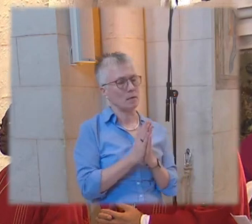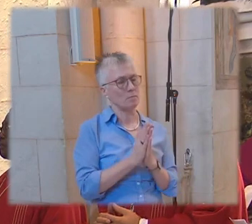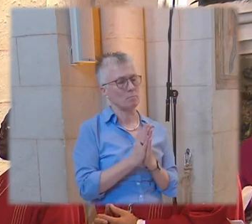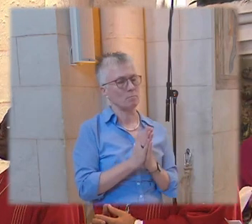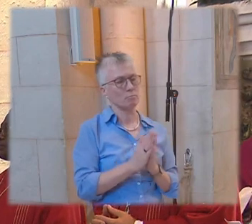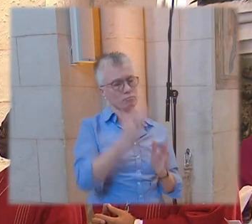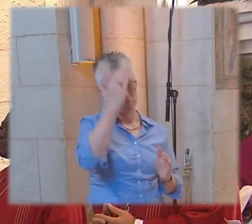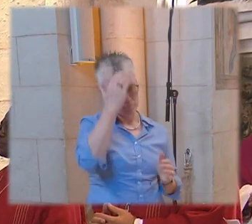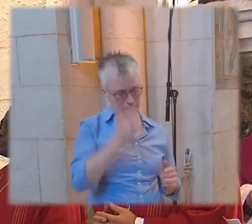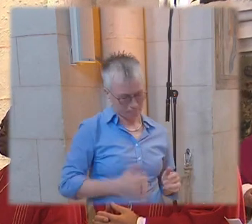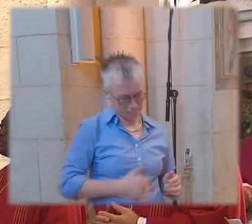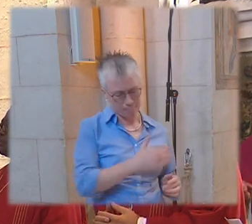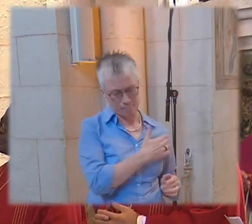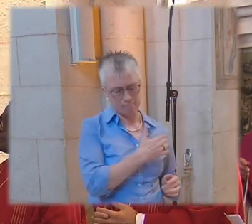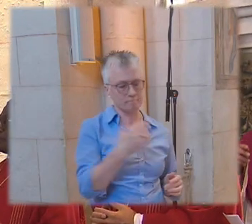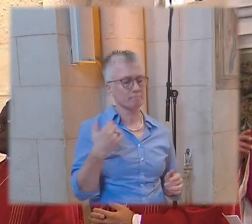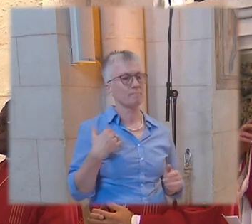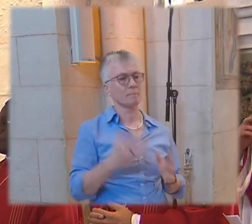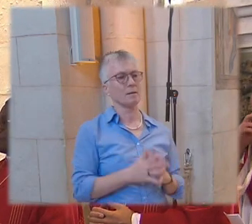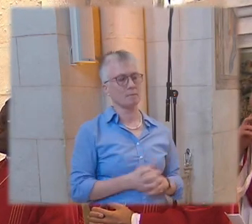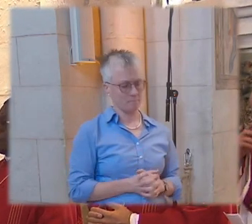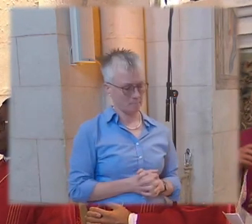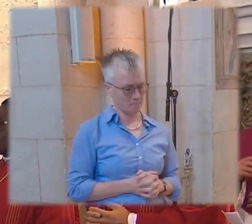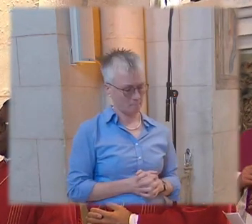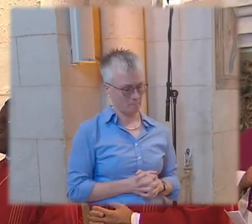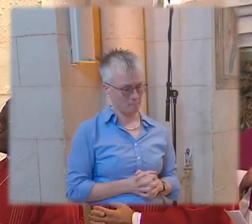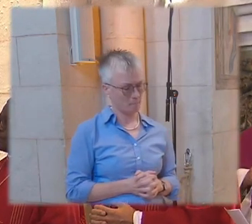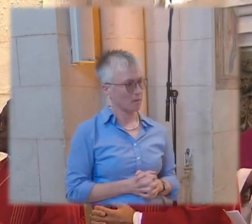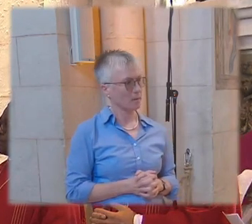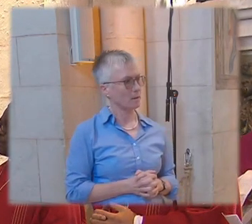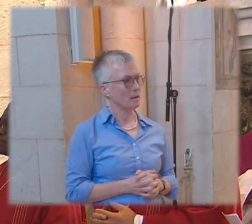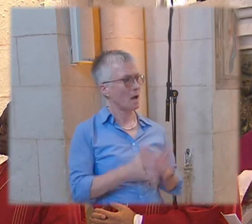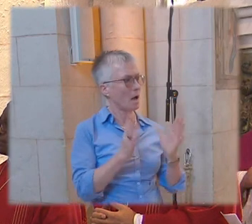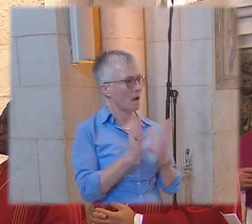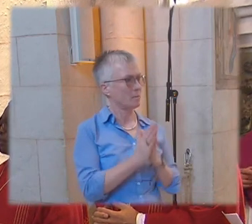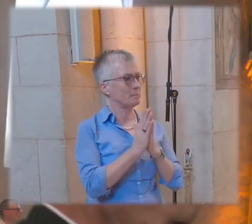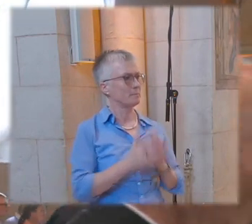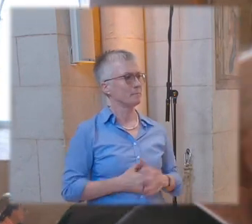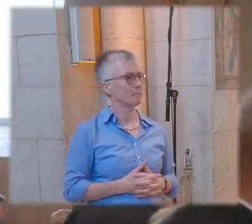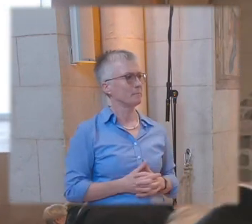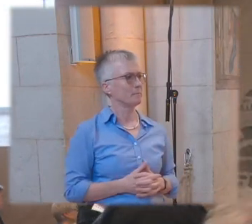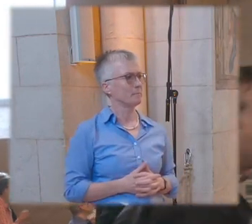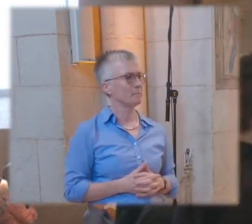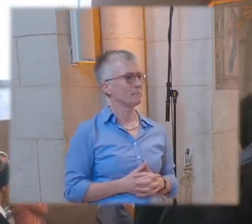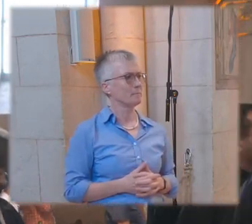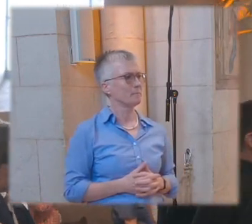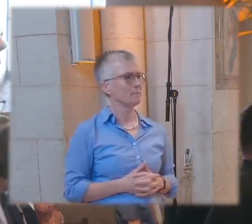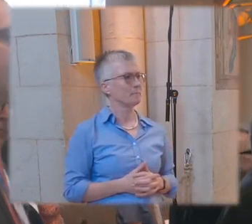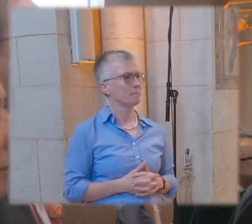und Verzeihung unserer Schuld schenke uns der allmächtige und gütige Gott. Amen.